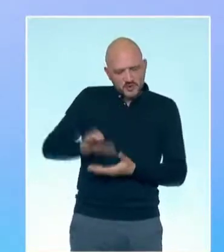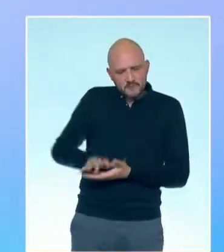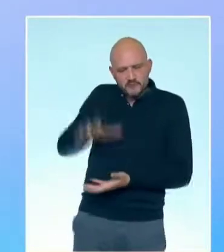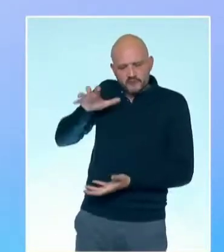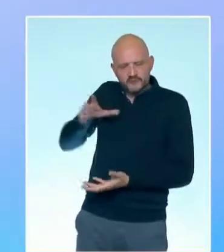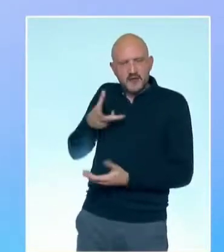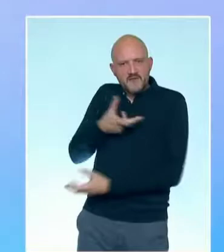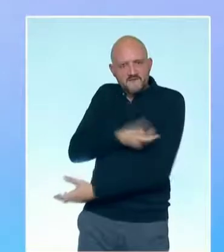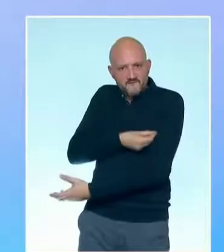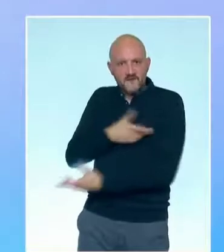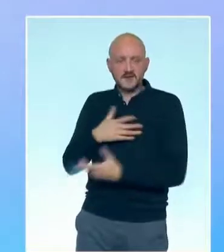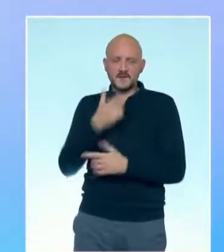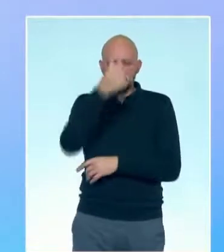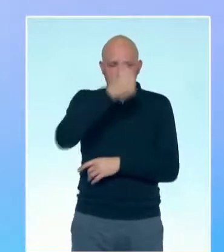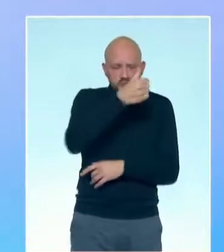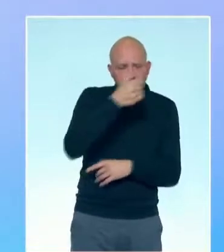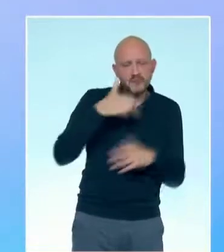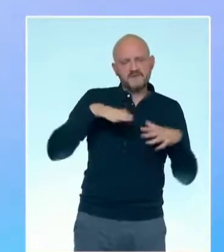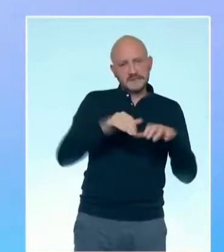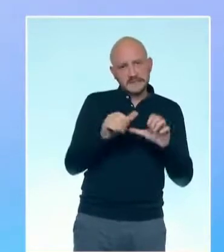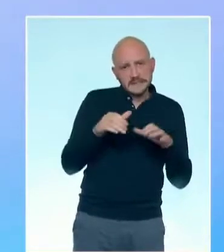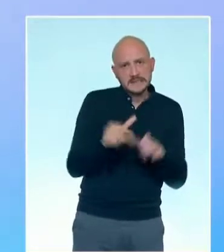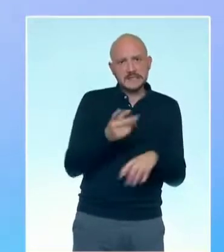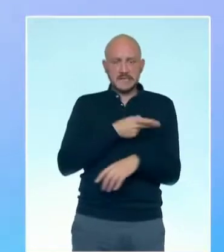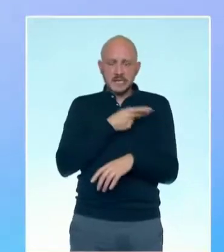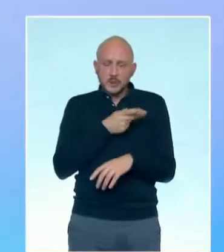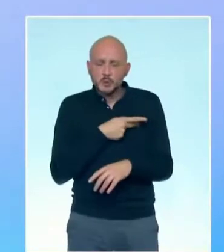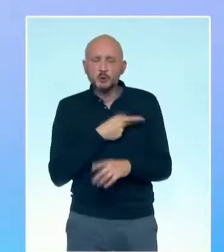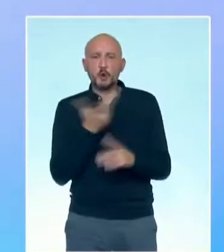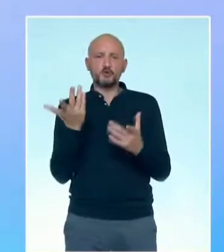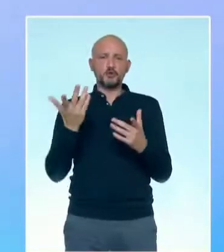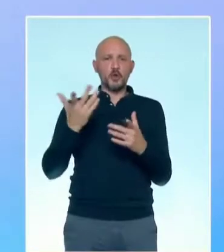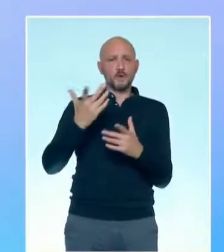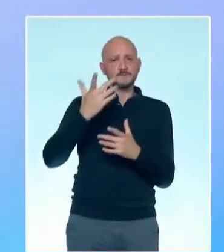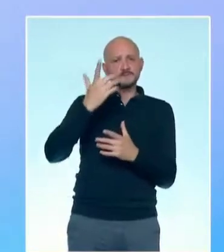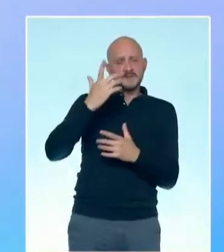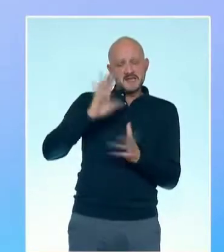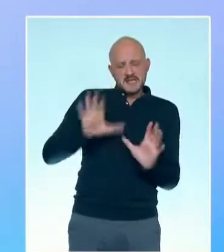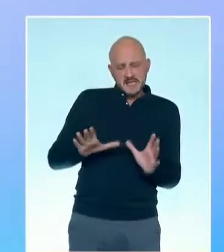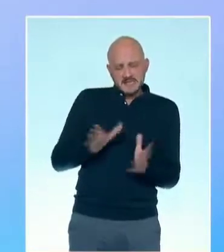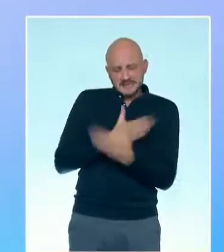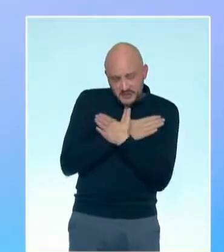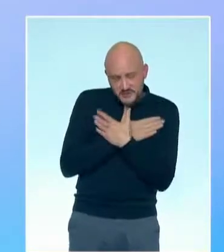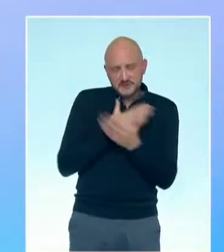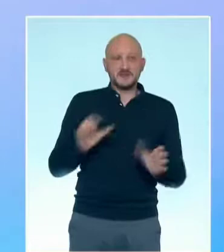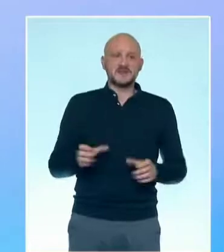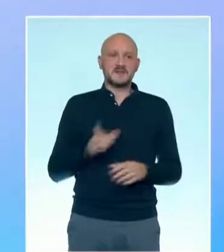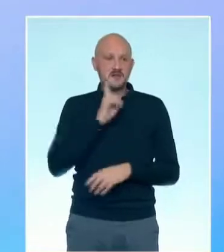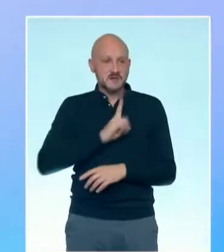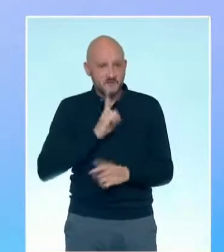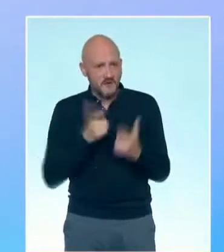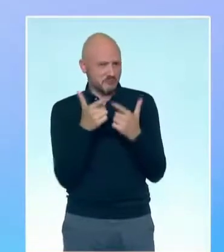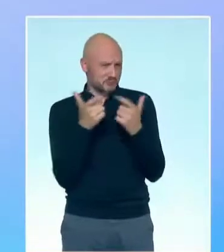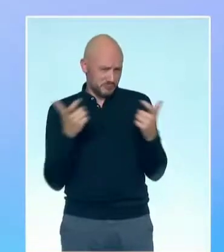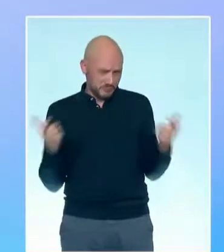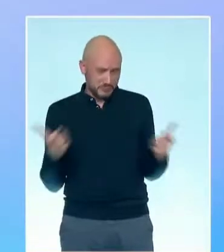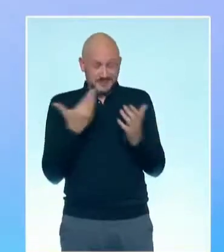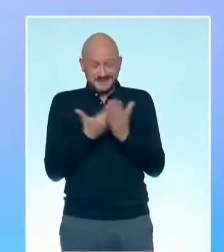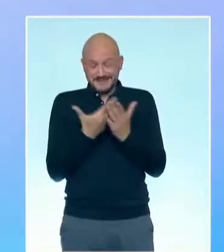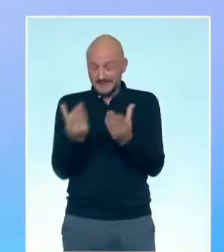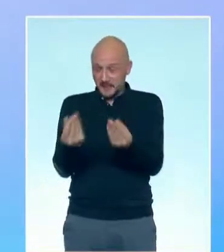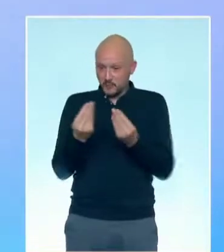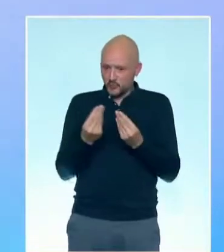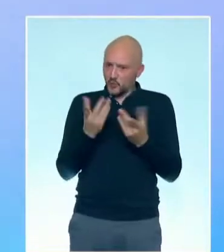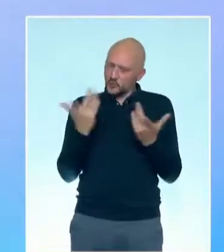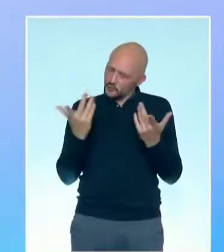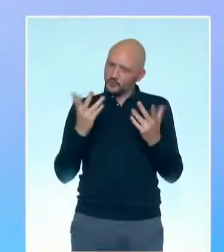fond, lui. Les kinés, je pense qu'il a pris trop de pouvoir à l'époque en tant que syndicaliste et ils lui ont donné le bon billet. Extrêmement fort, qui nous place parmi les pays les plus